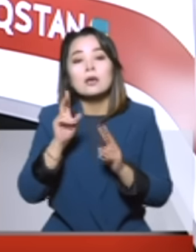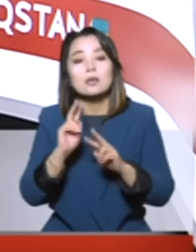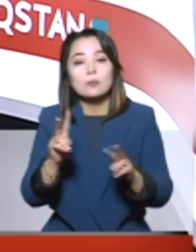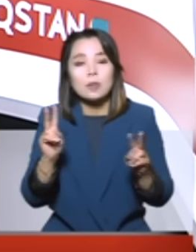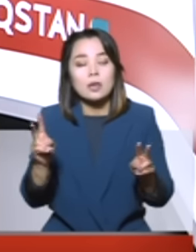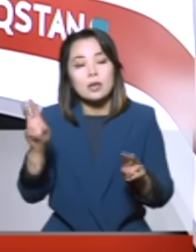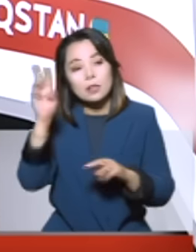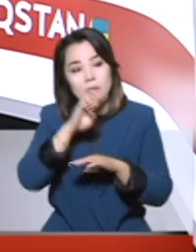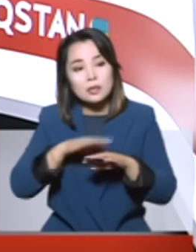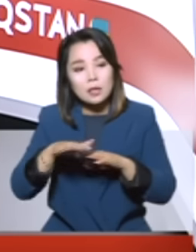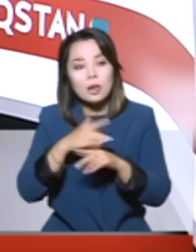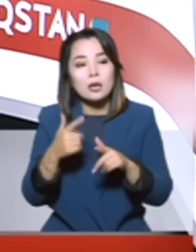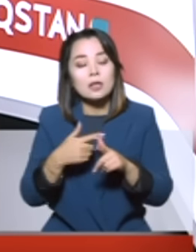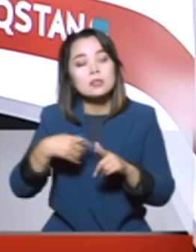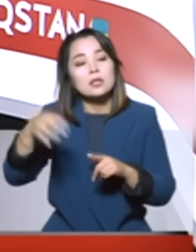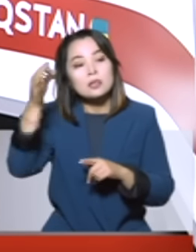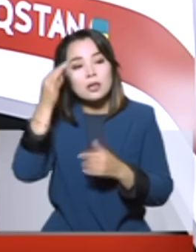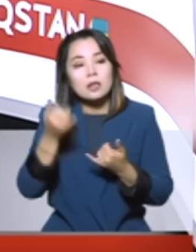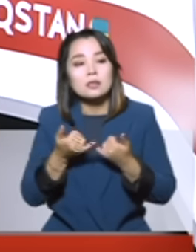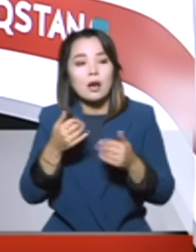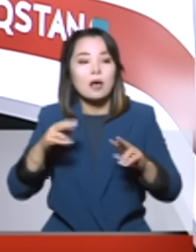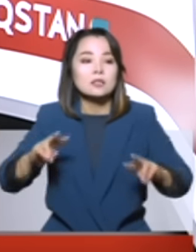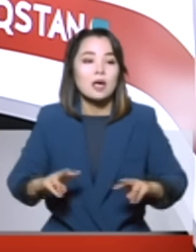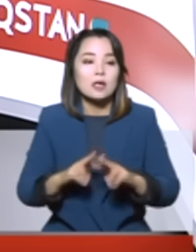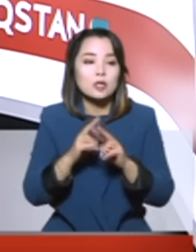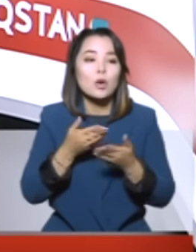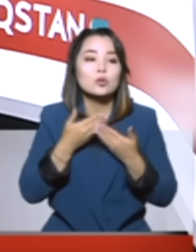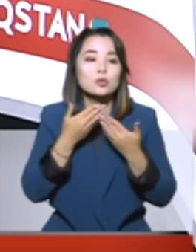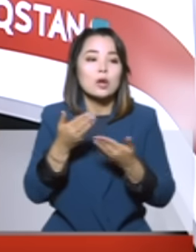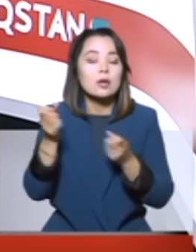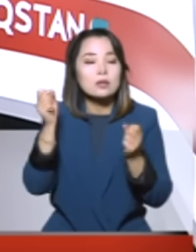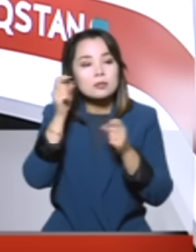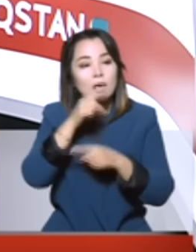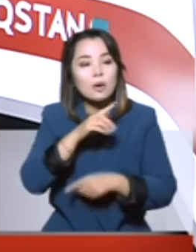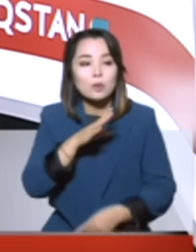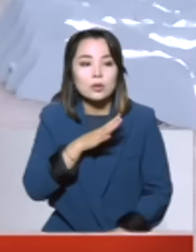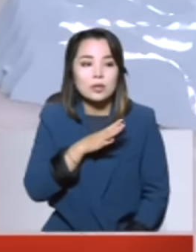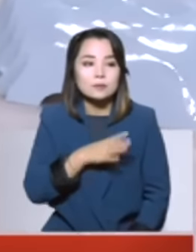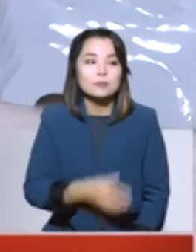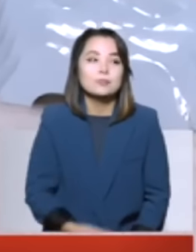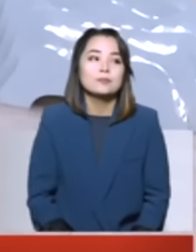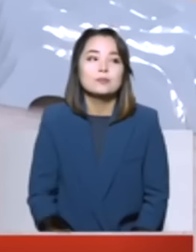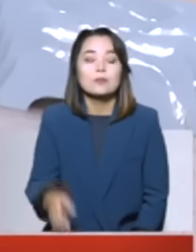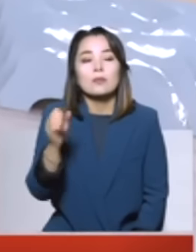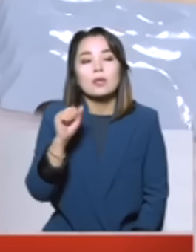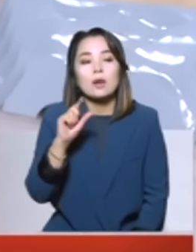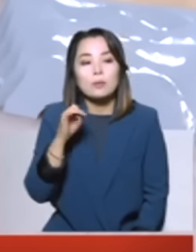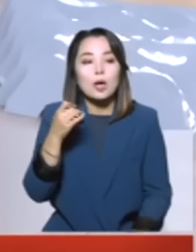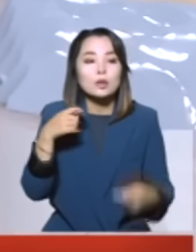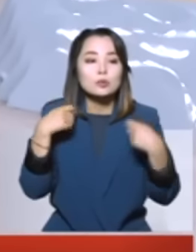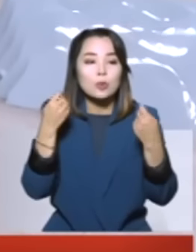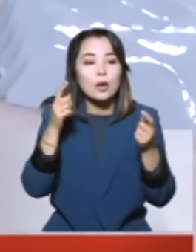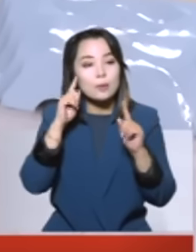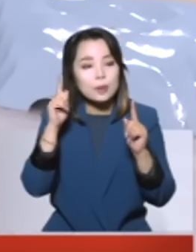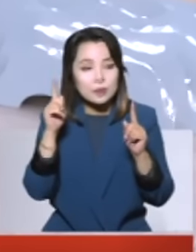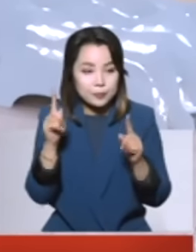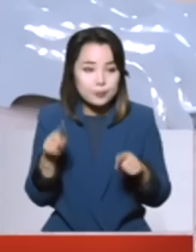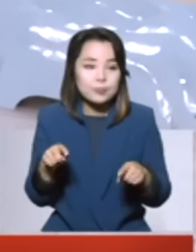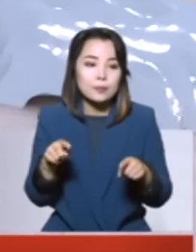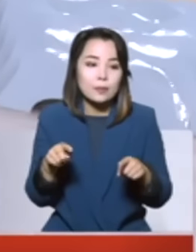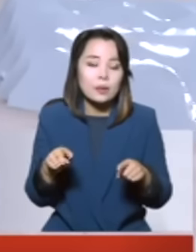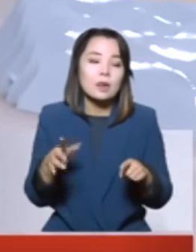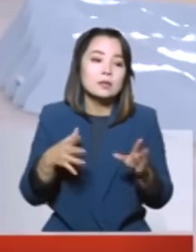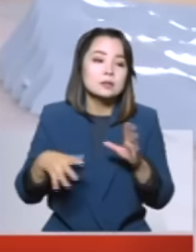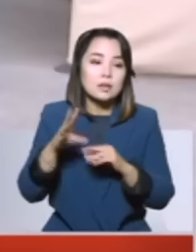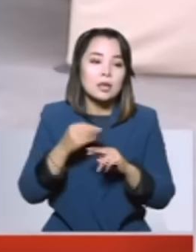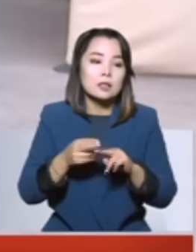ел есінде ме? Астаналықтардан сұрап көрген едік, бірге тыңдайық. Абайдың туған күні екенін білемін.